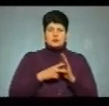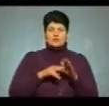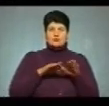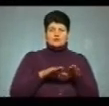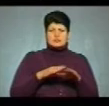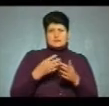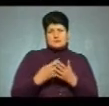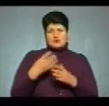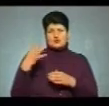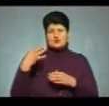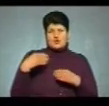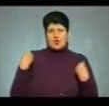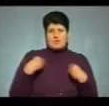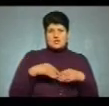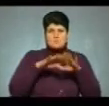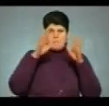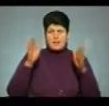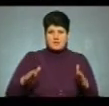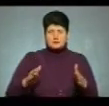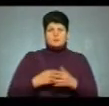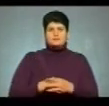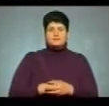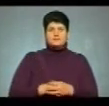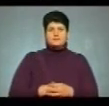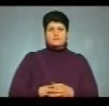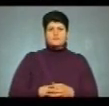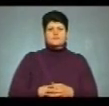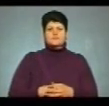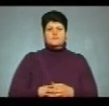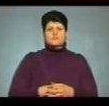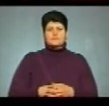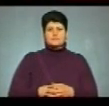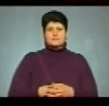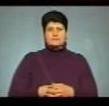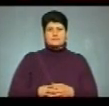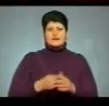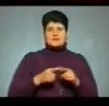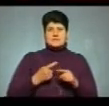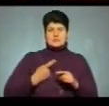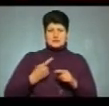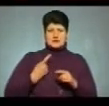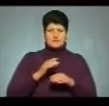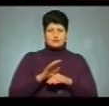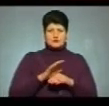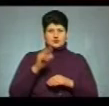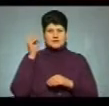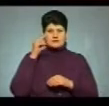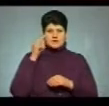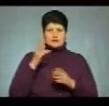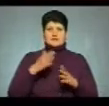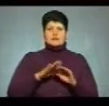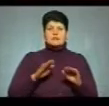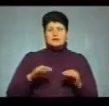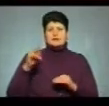40 плащів-палаток. Подробиці у сюжеті Анжели Шове. Це майстерня виробничого навчання, де учні,